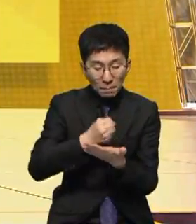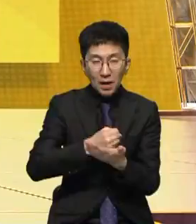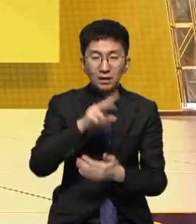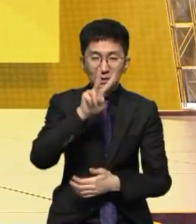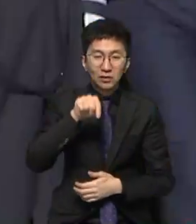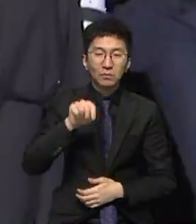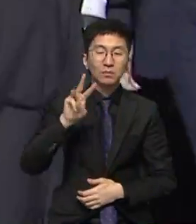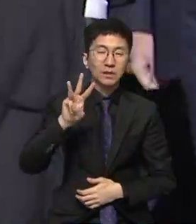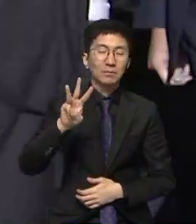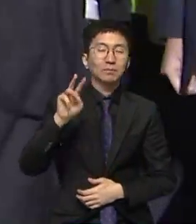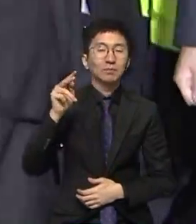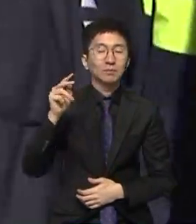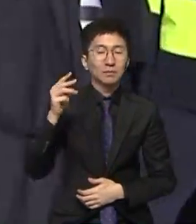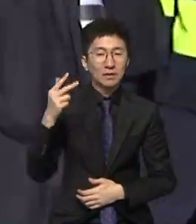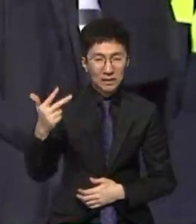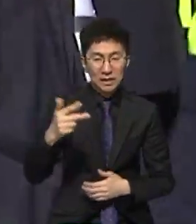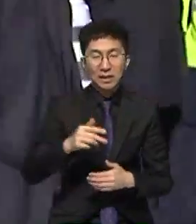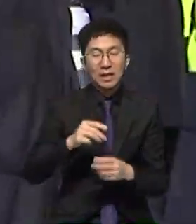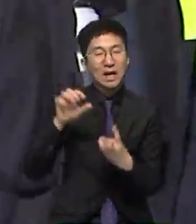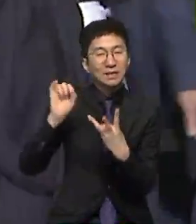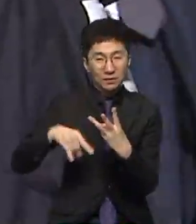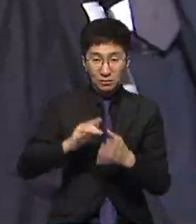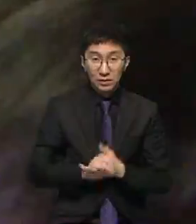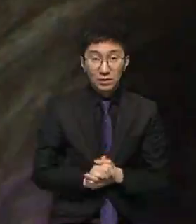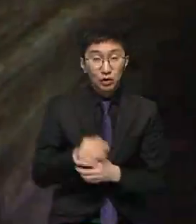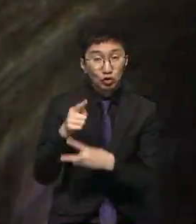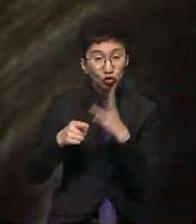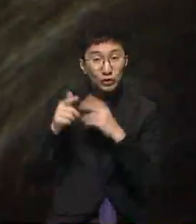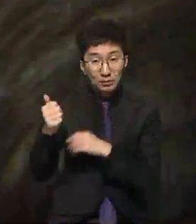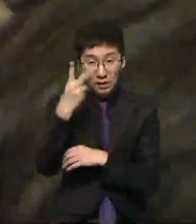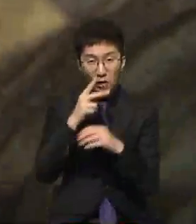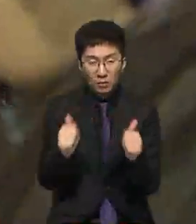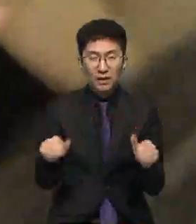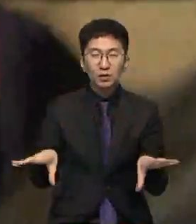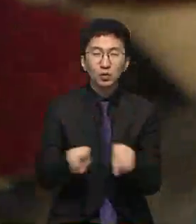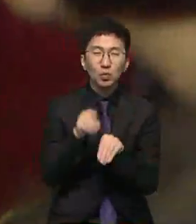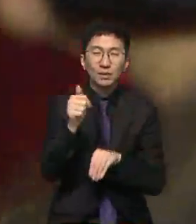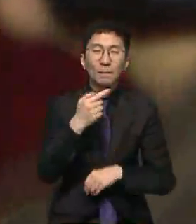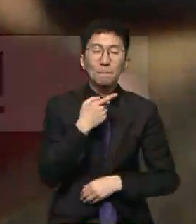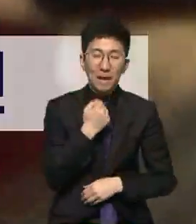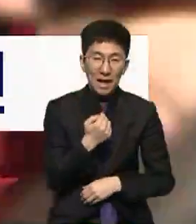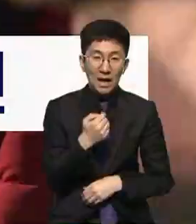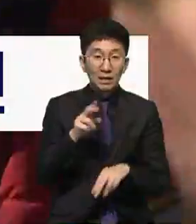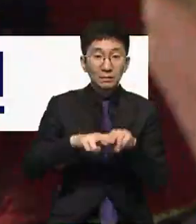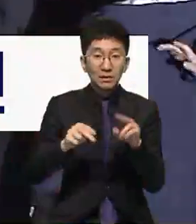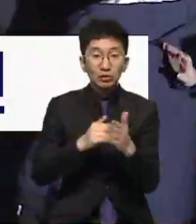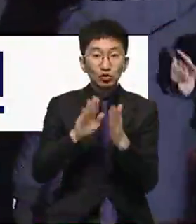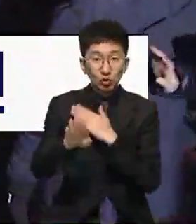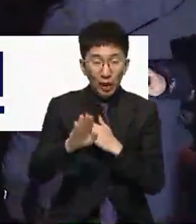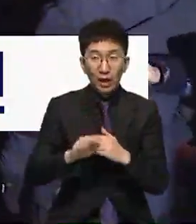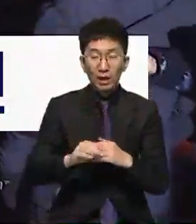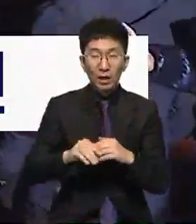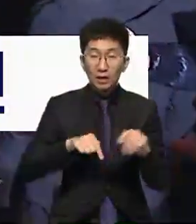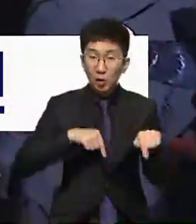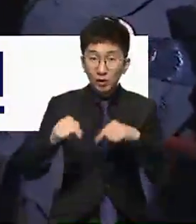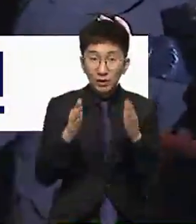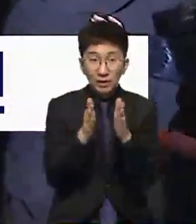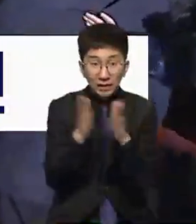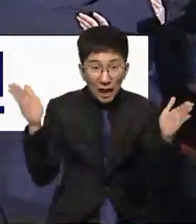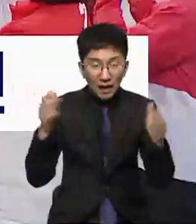기록했습니다. 현 정부 검찰총장 출신인 윤 당선인은 검찰총장 퇴임 1년, 정치 참여 선언 8개월여